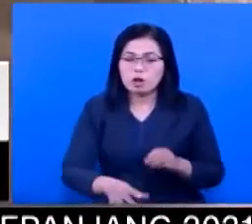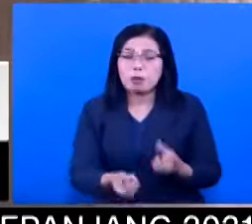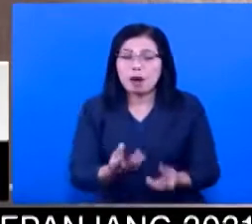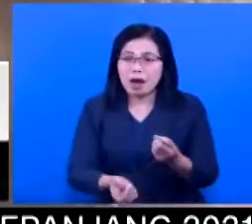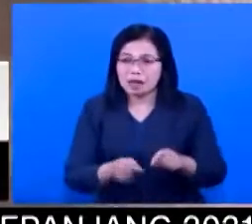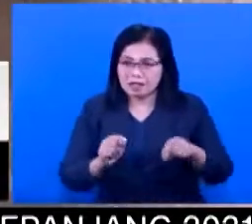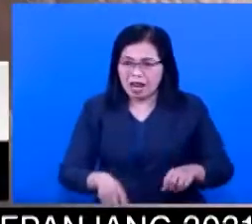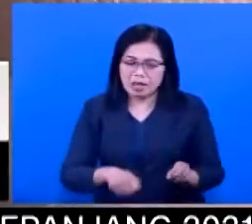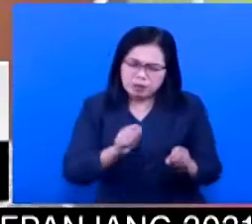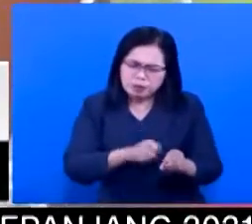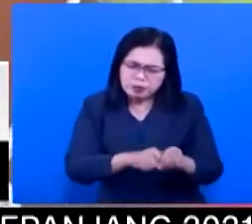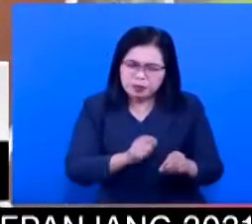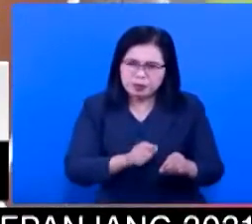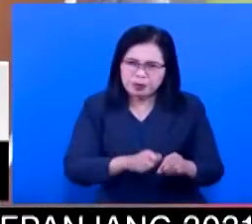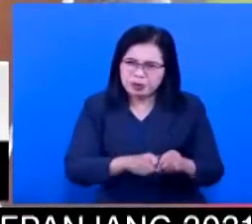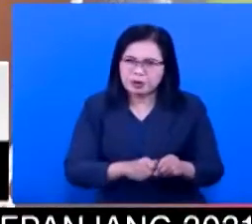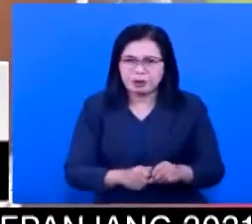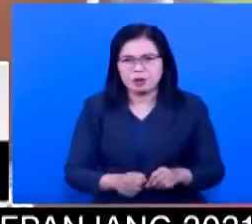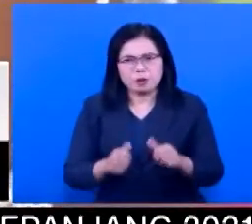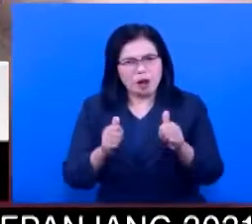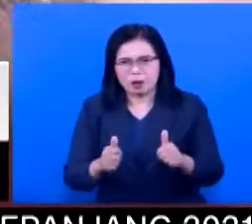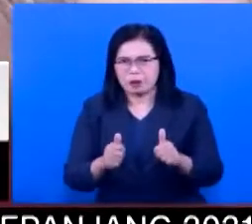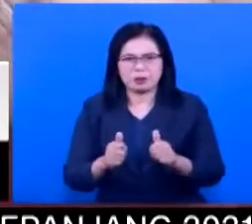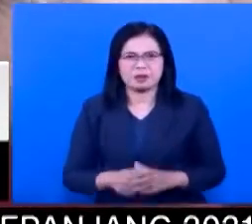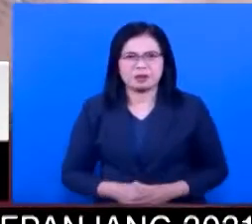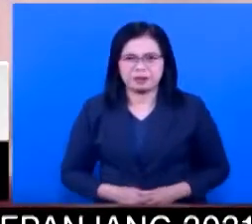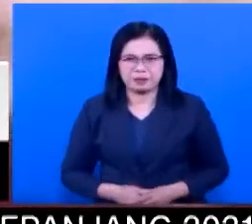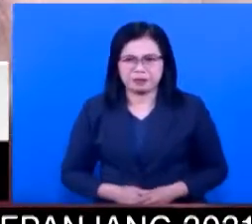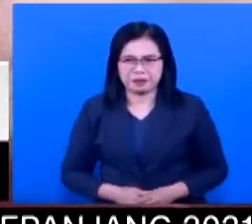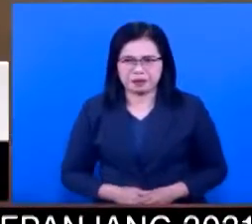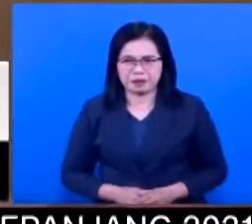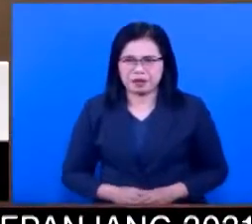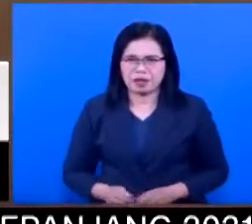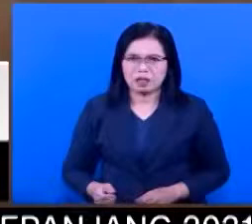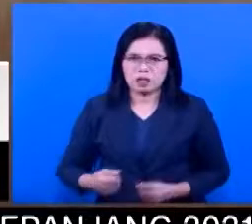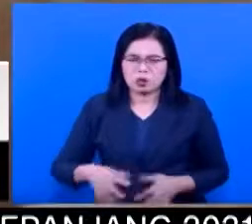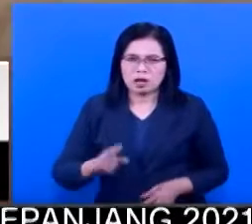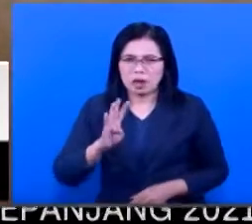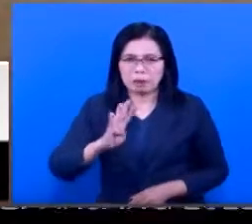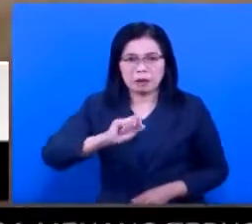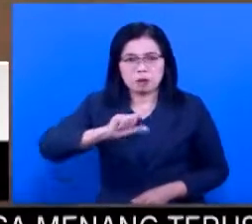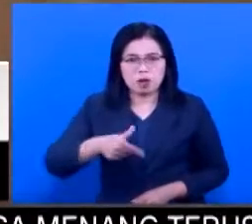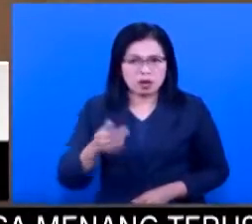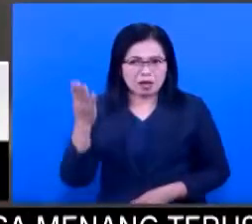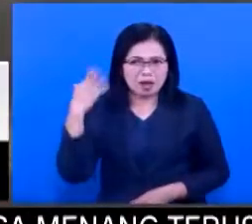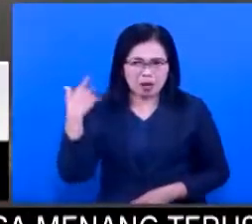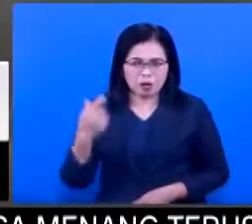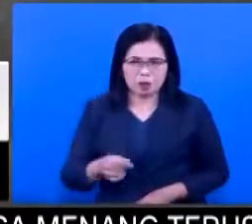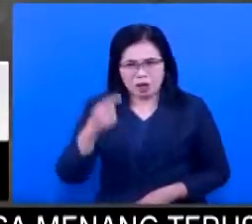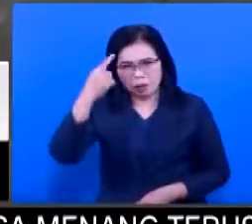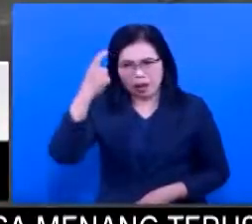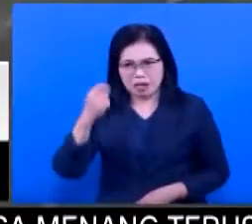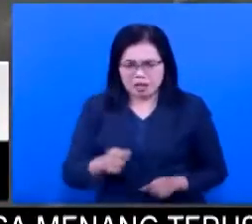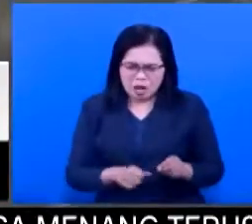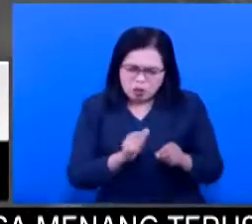batang bambu di sekitar rumahnya yang terbuang dan tidak dimanfaatkan. Sejak 4 bulan lalu, Agung secara otodidak belajar membentuk bonggol bambu